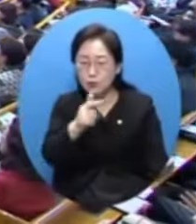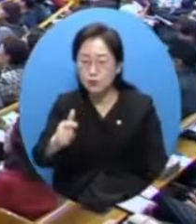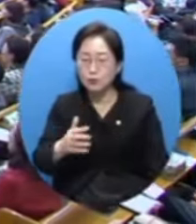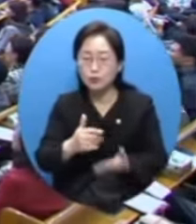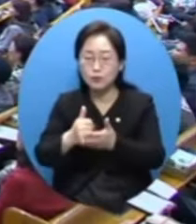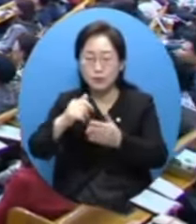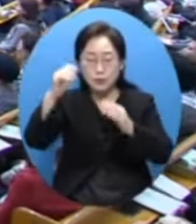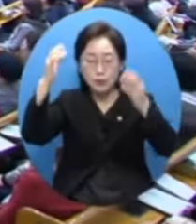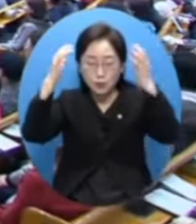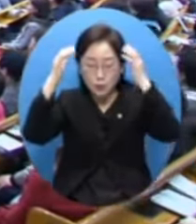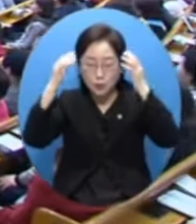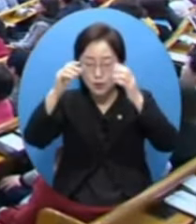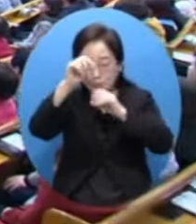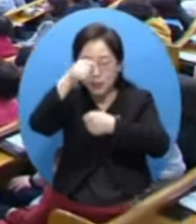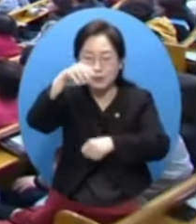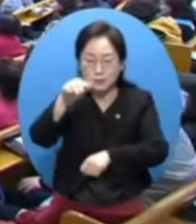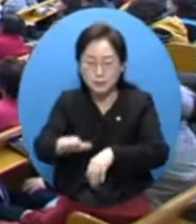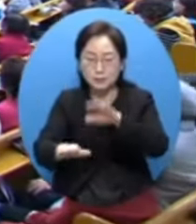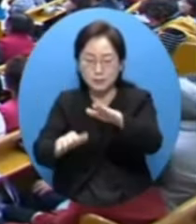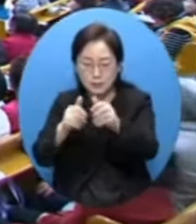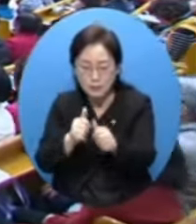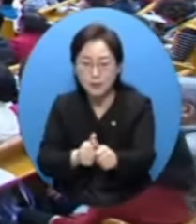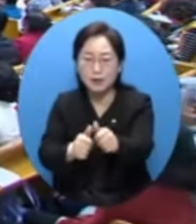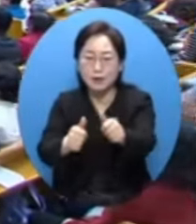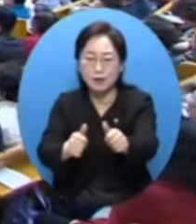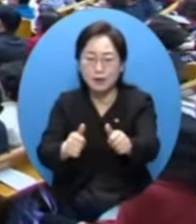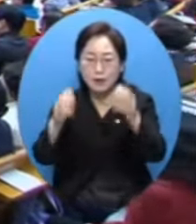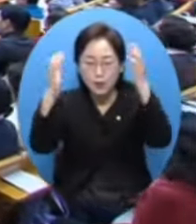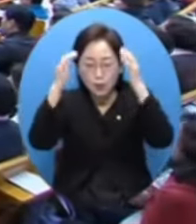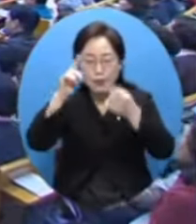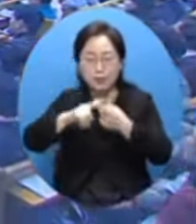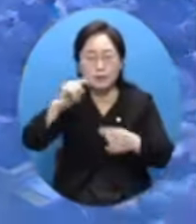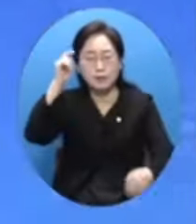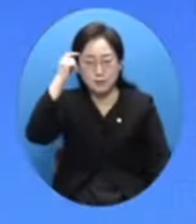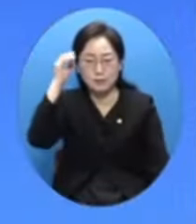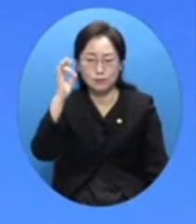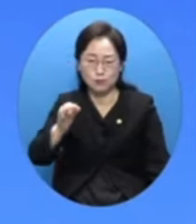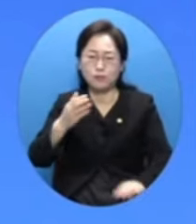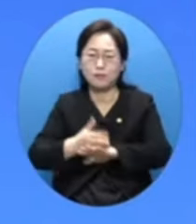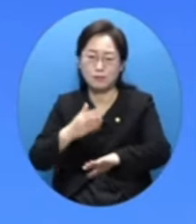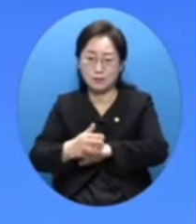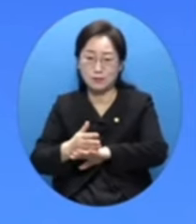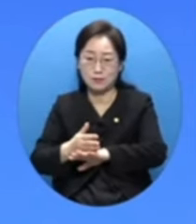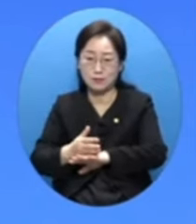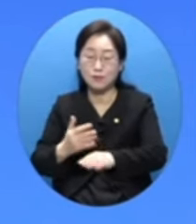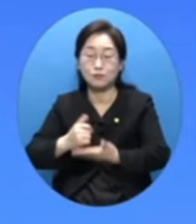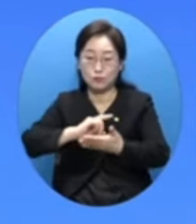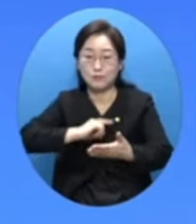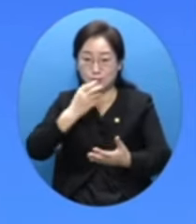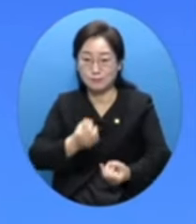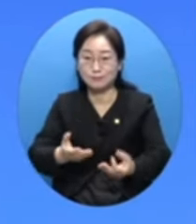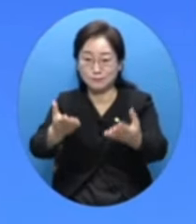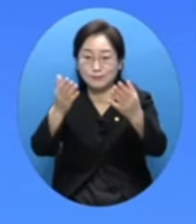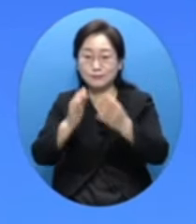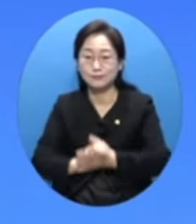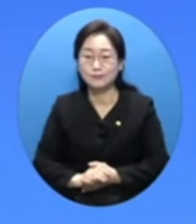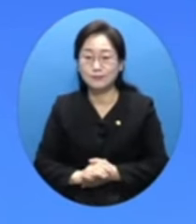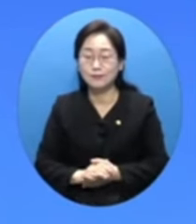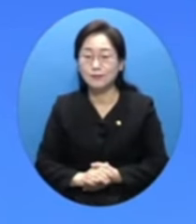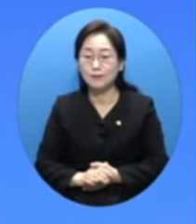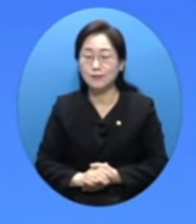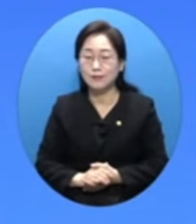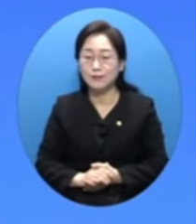발자취를 따라가며 주님의 고난을 깊이 기억하고 주님 은에 감사하는 여러분 모다 되기를 주님의 이름으로 축원합니다